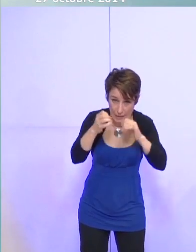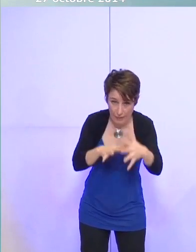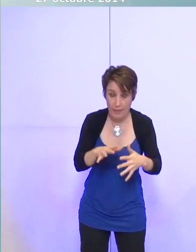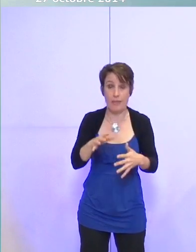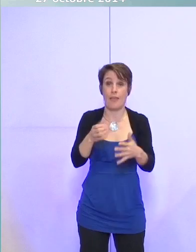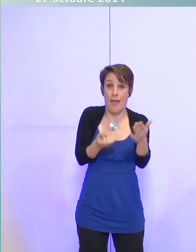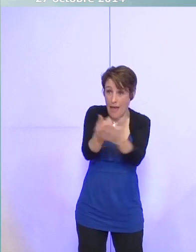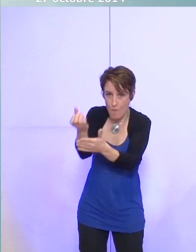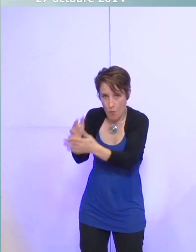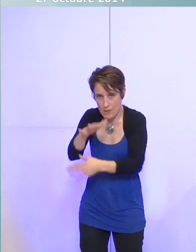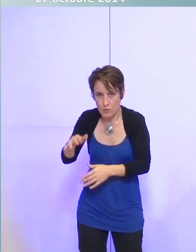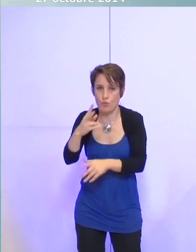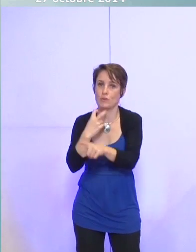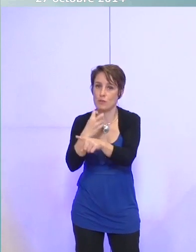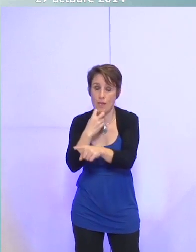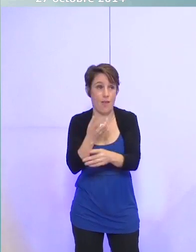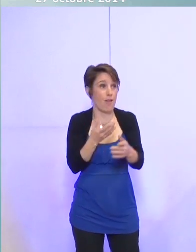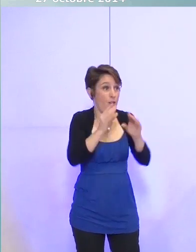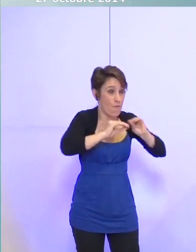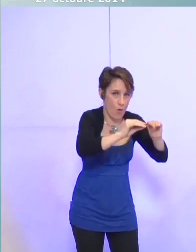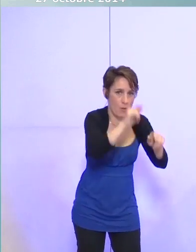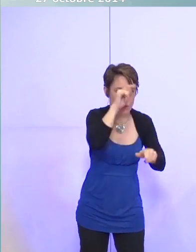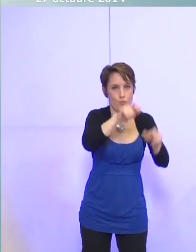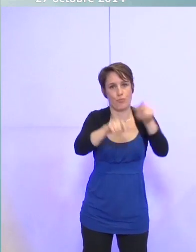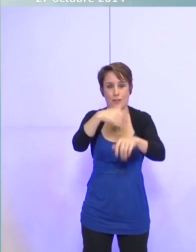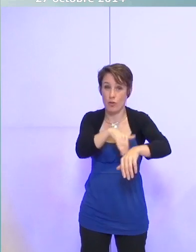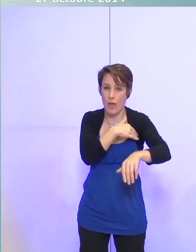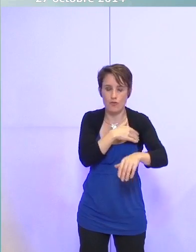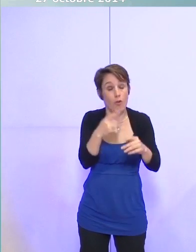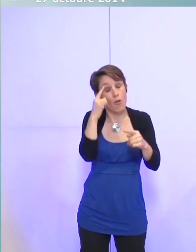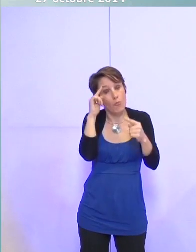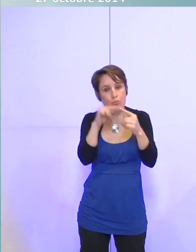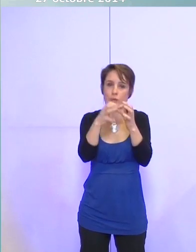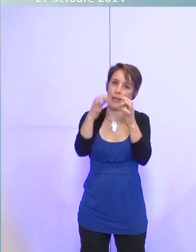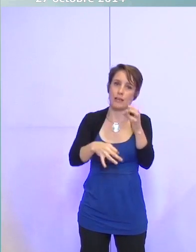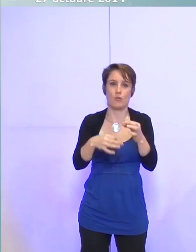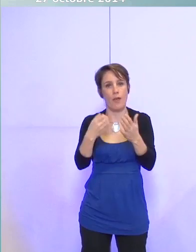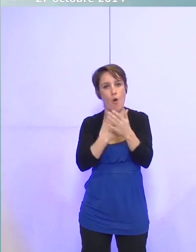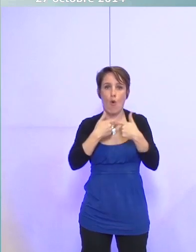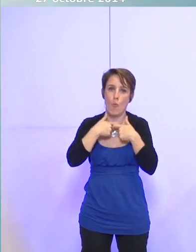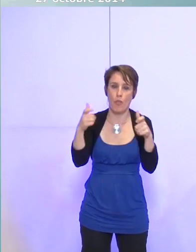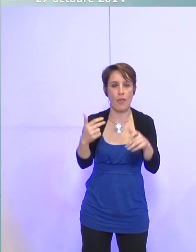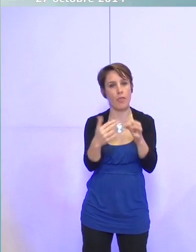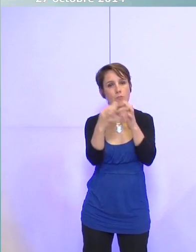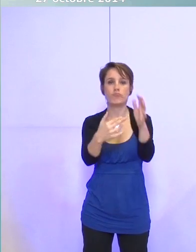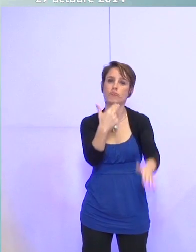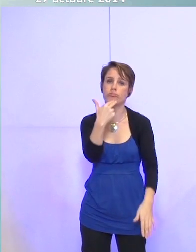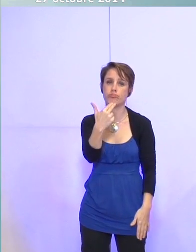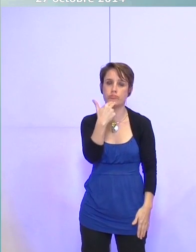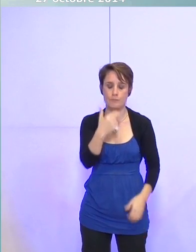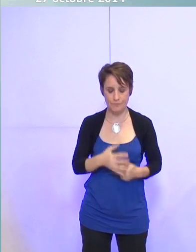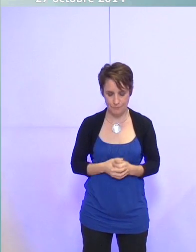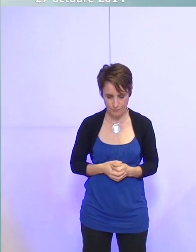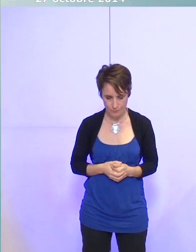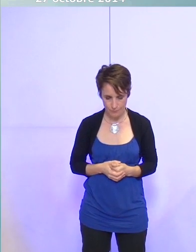pour que nous puissions avoir un open data le plus efficient possible en direction du plus grand nombre de Grenoblois. Je terminerai par un